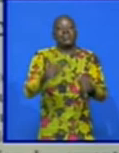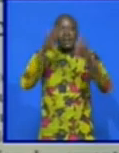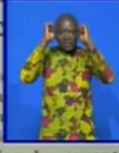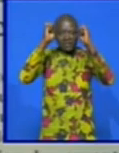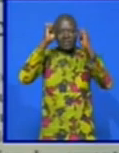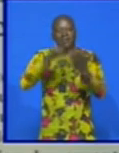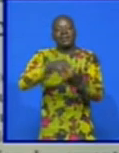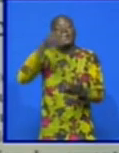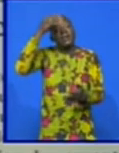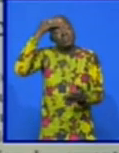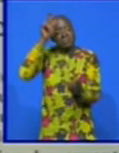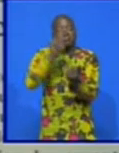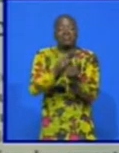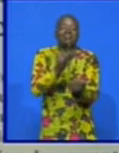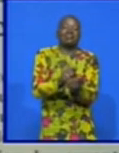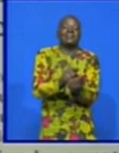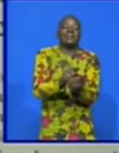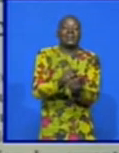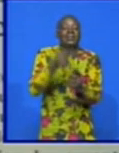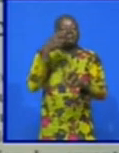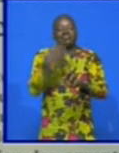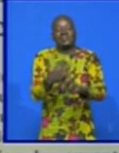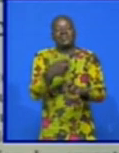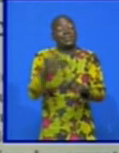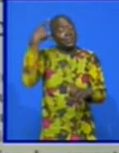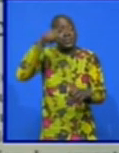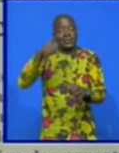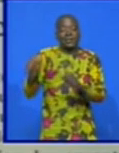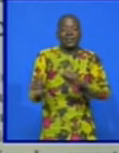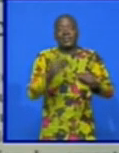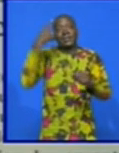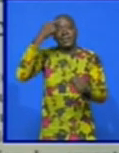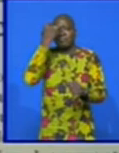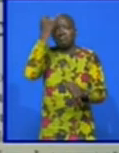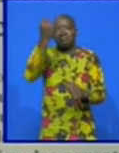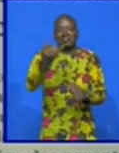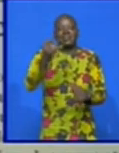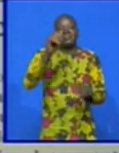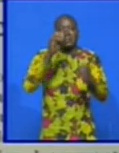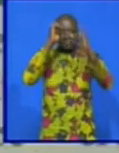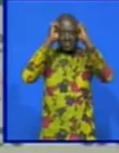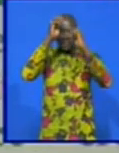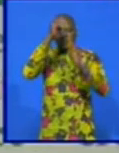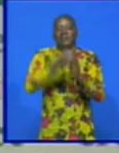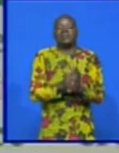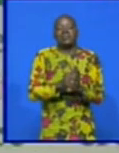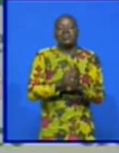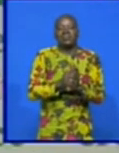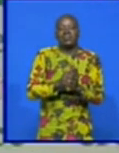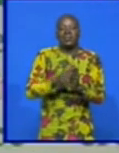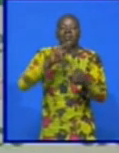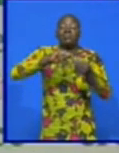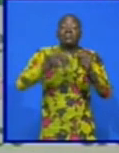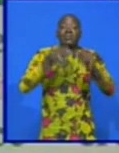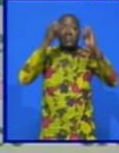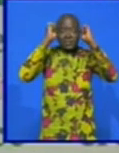apprenantes mineures. Un durcissement en phase avec les idéaux de l'éducation, titre le journal. Le nombre d'enseignants qui s'adonnent à